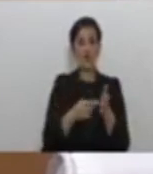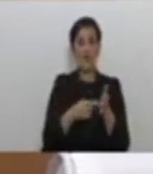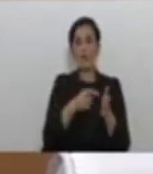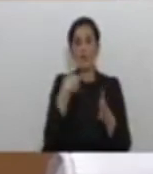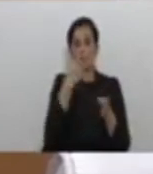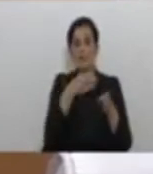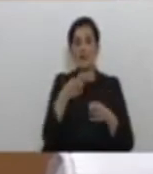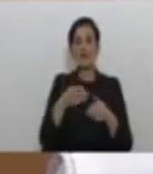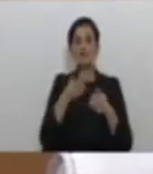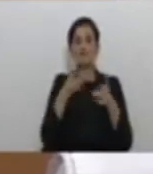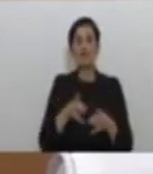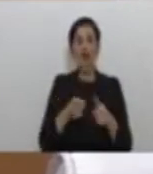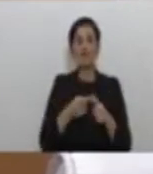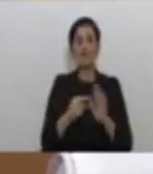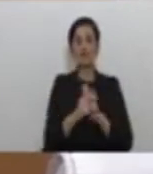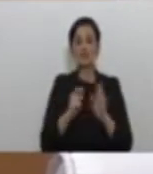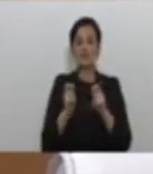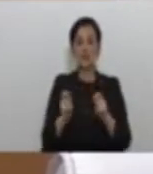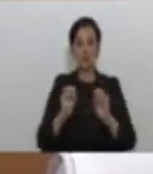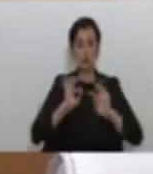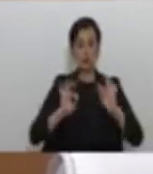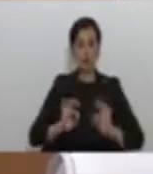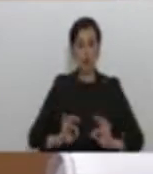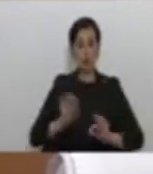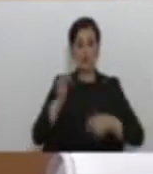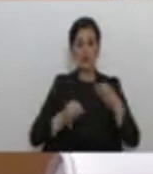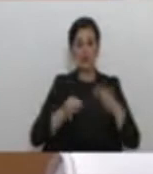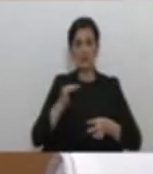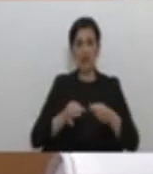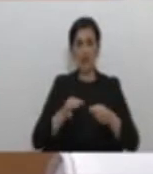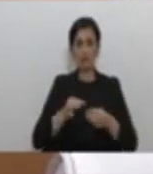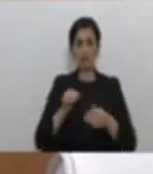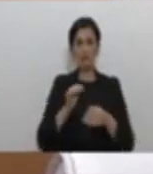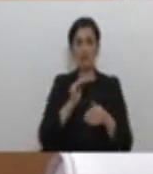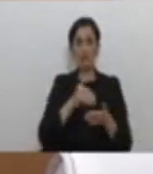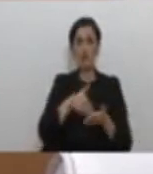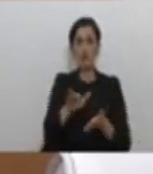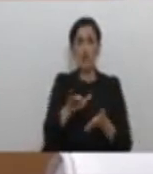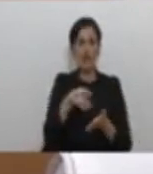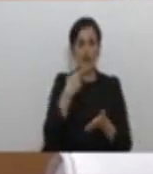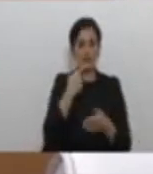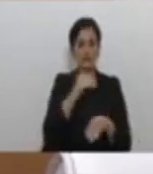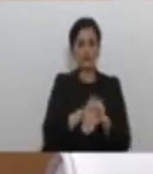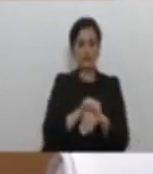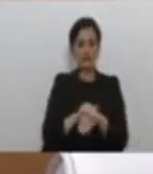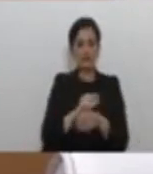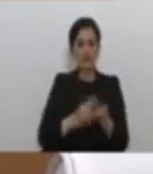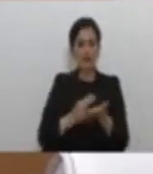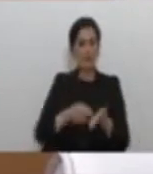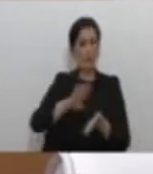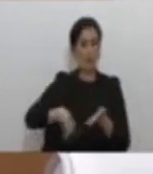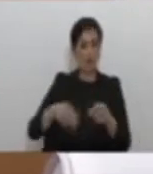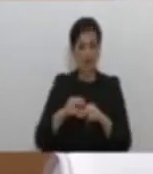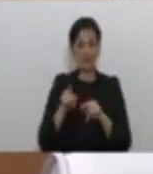დაზარალებული სტატუსის მინიჭებაზე პროკურატურამ და სასამართლომ ყველას დასაუსაბუთებელი უარი განუცხადა. აღნიშნულ საქმეს ყველას გვახსოვს,